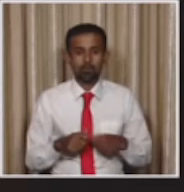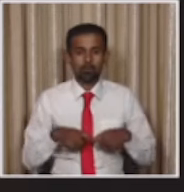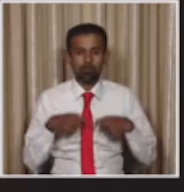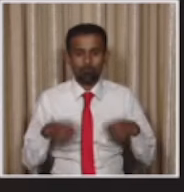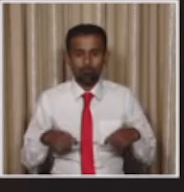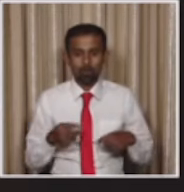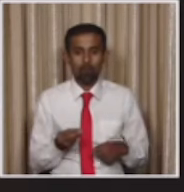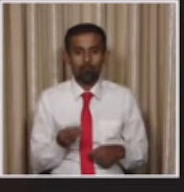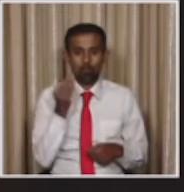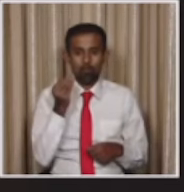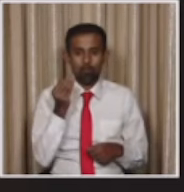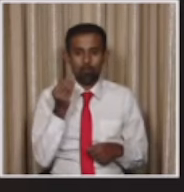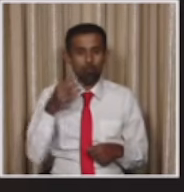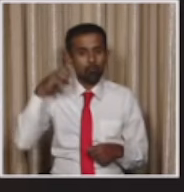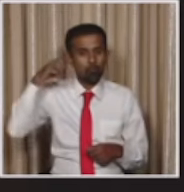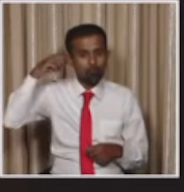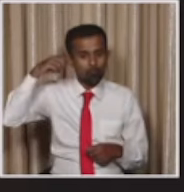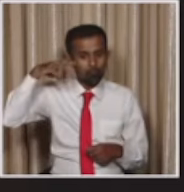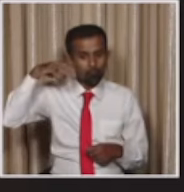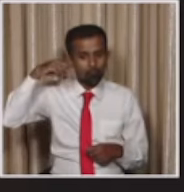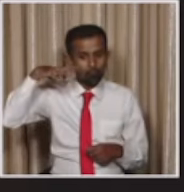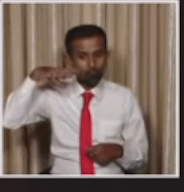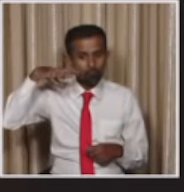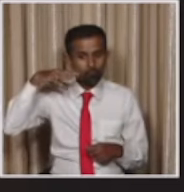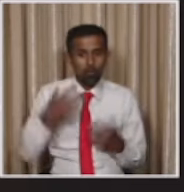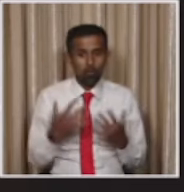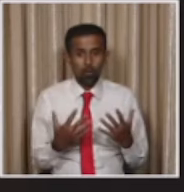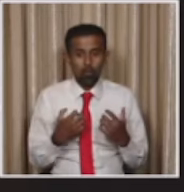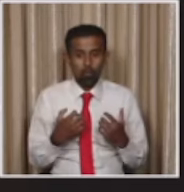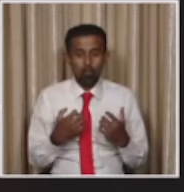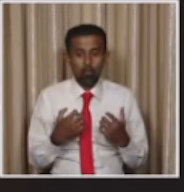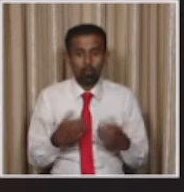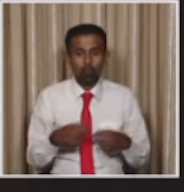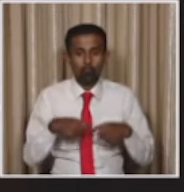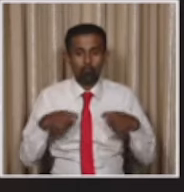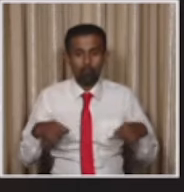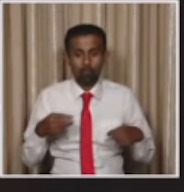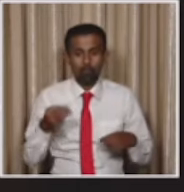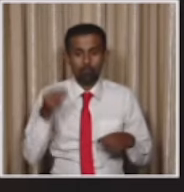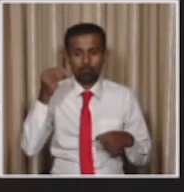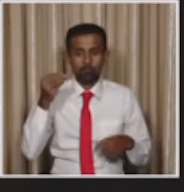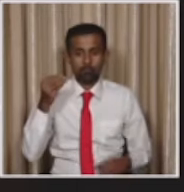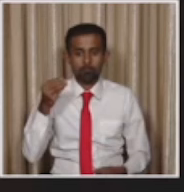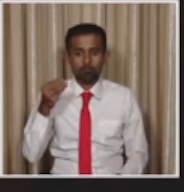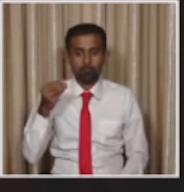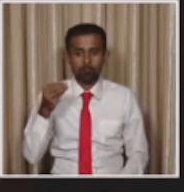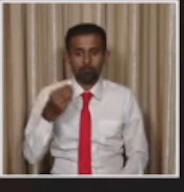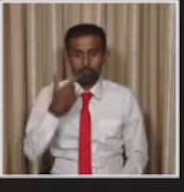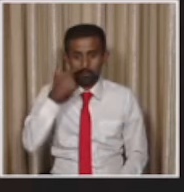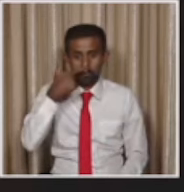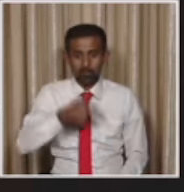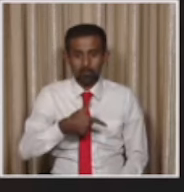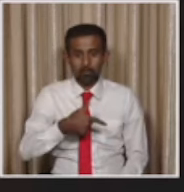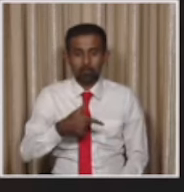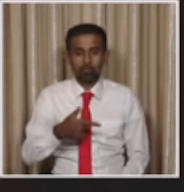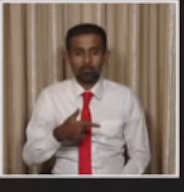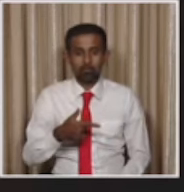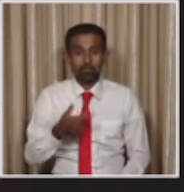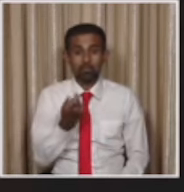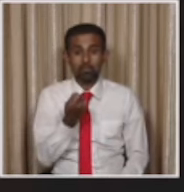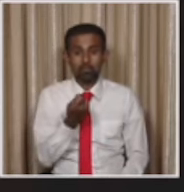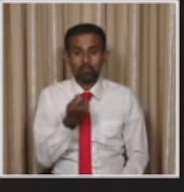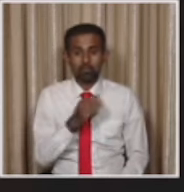ගියා. විදුලිය වගේ අවශ්‍ය වෙන බලශක්ති වියදම් වැඩි වෙනකොට ඉන්ධන වල මිල